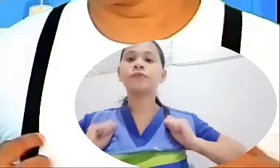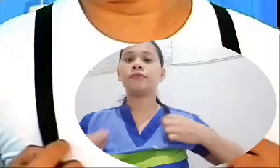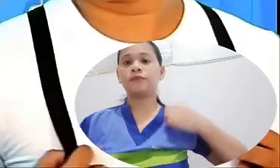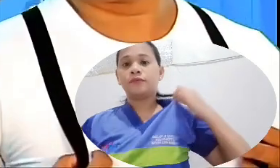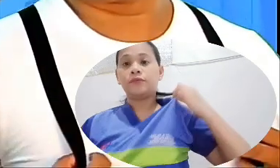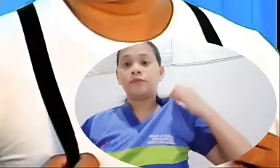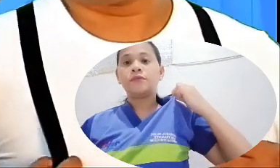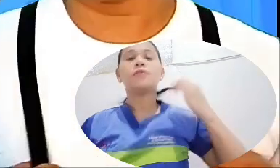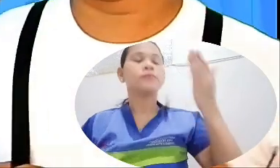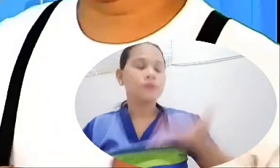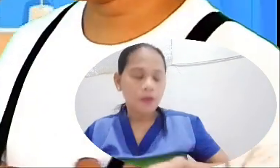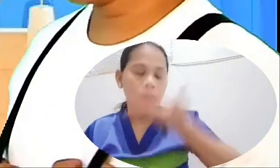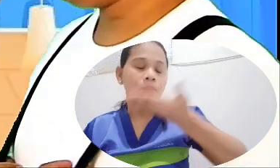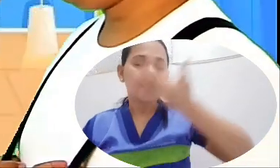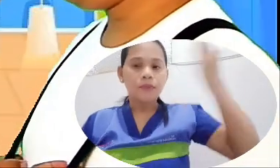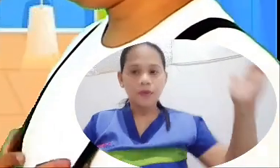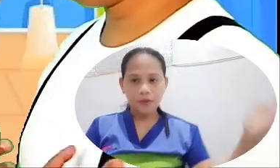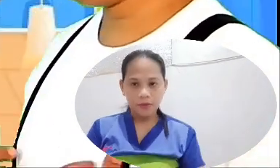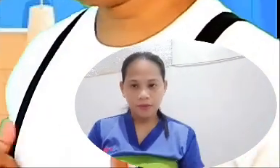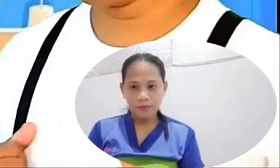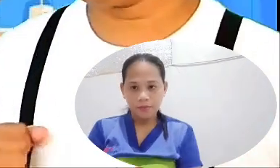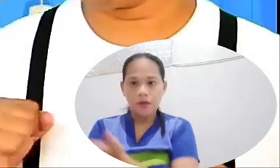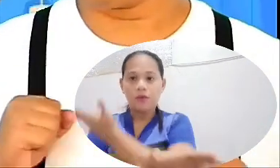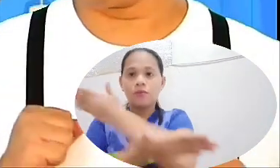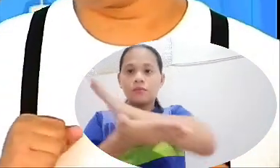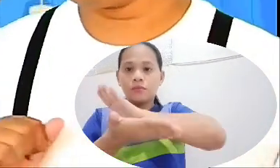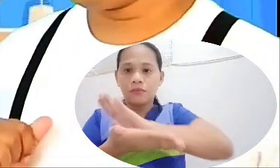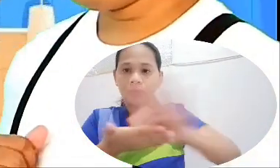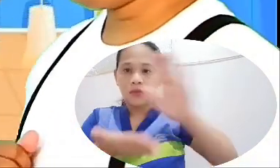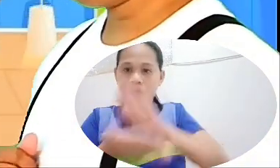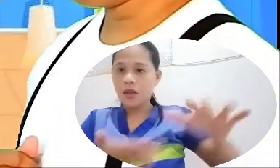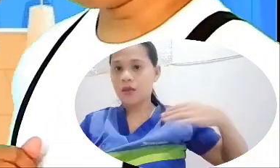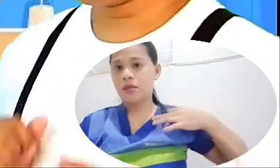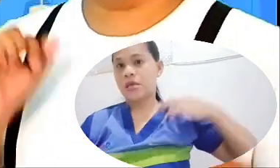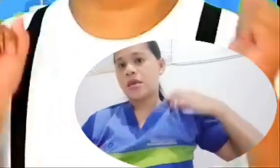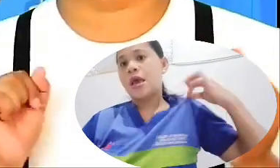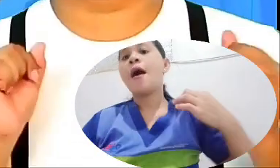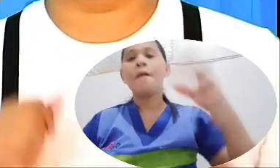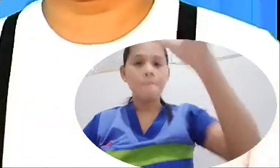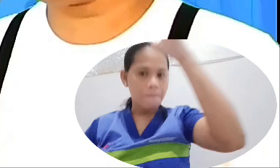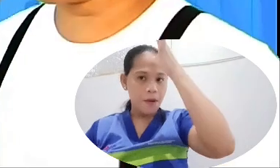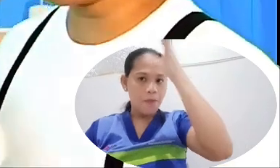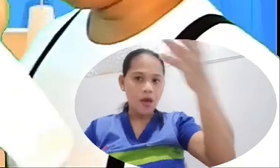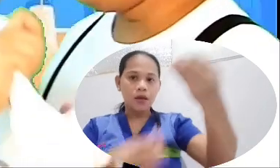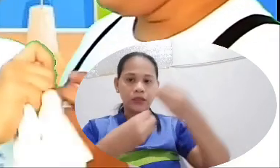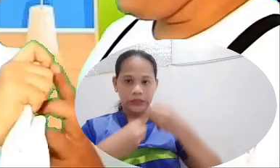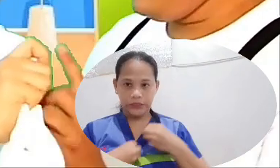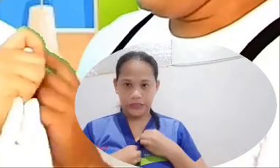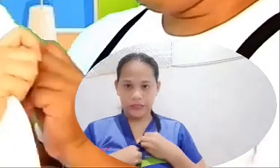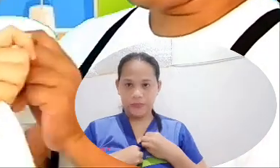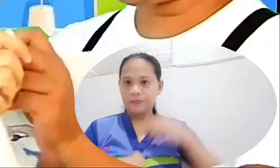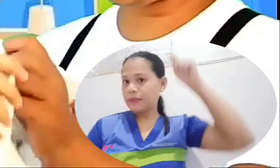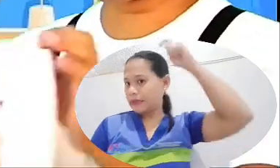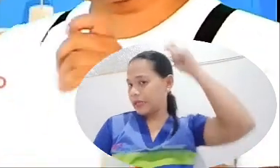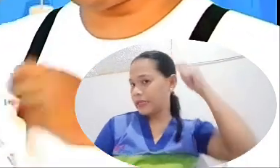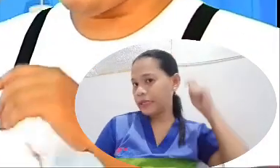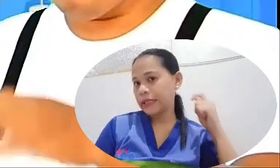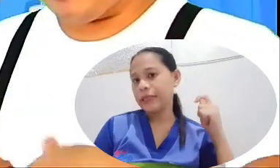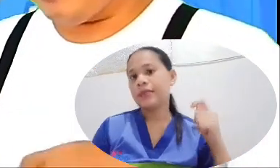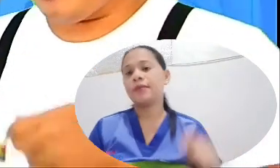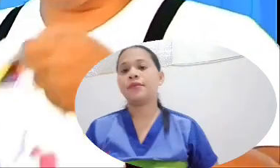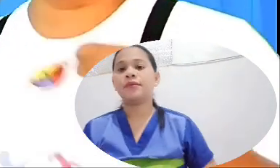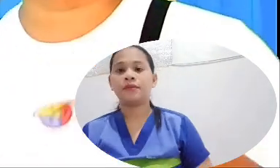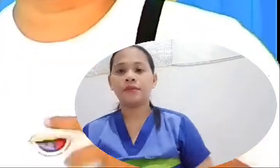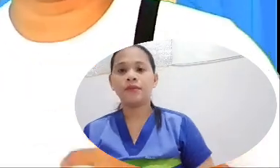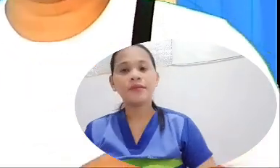bago at malinis na damit na binigay ni Tatay. Yay! Masusuot ko na rin